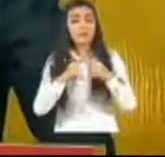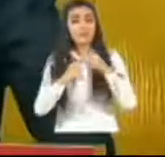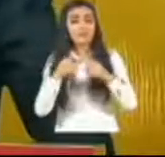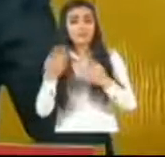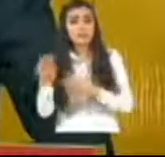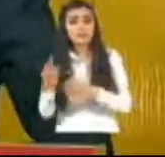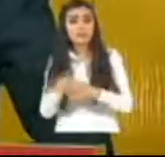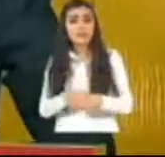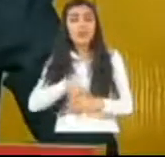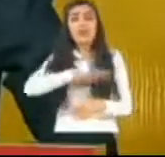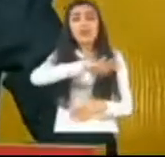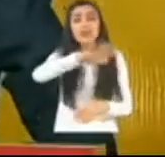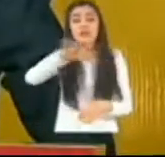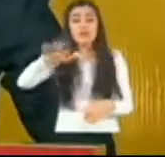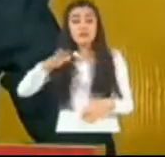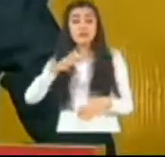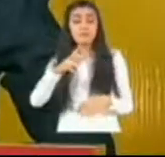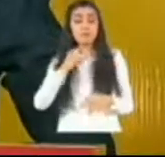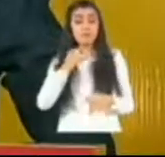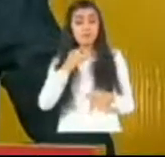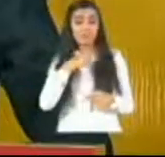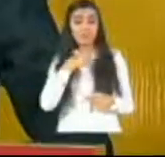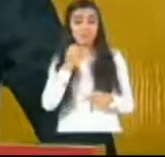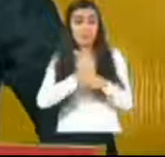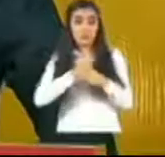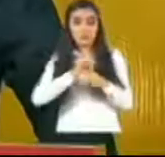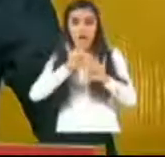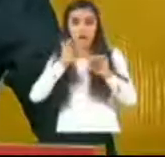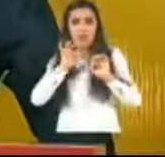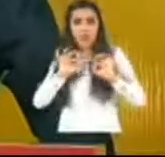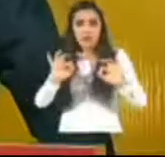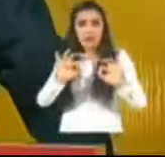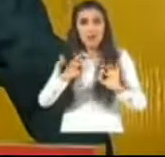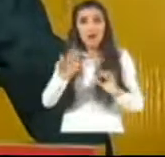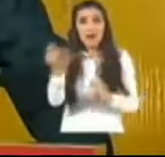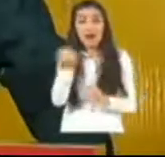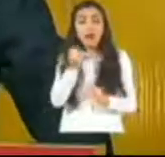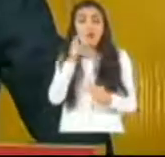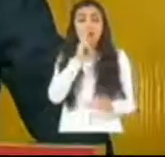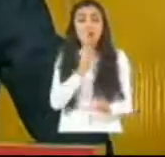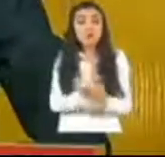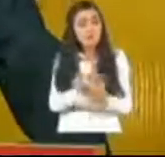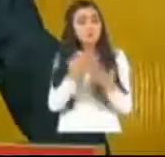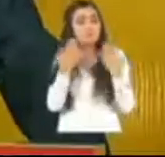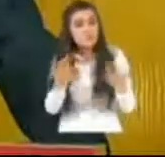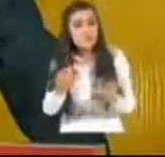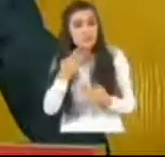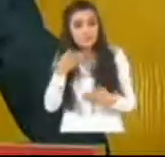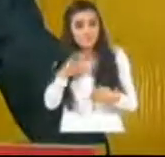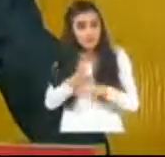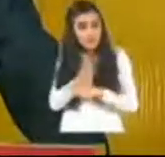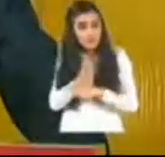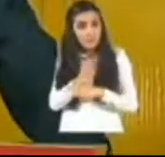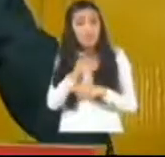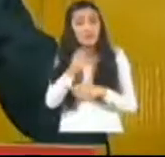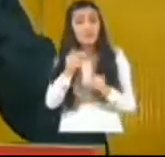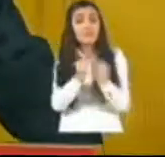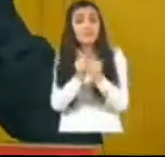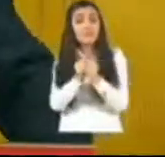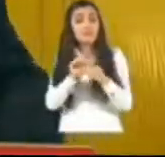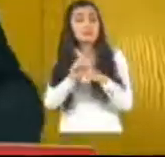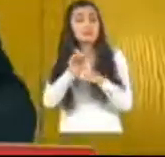siyaset hepimizi ilgilendiren müşterek konularda alınan kararlara katılımı gerektirir ve